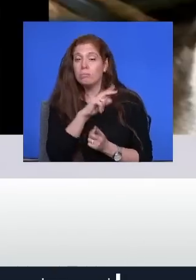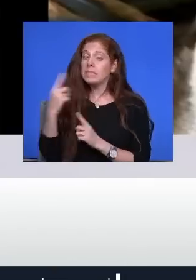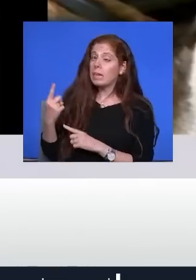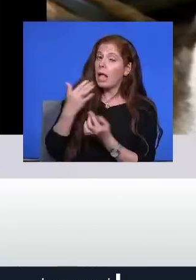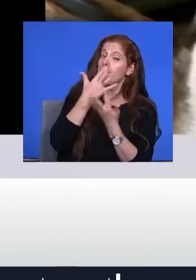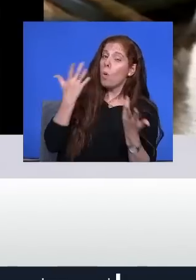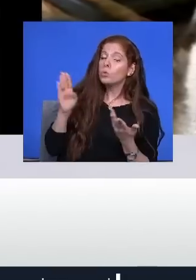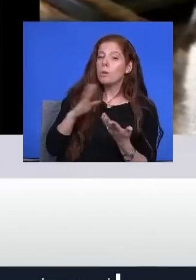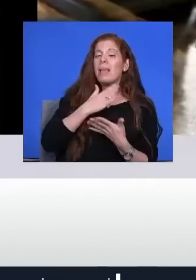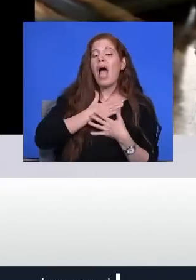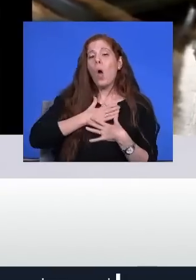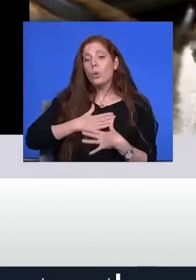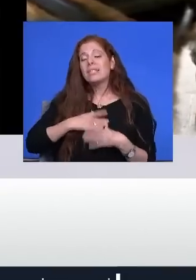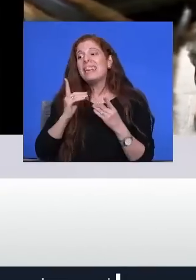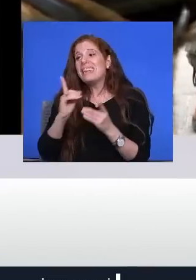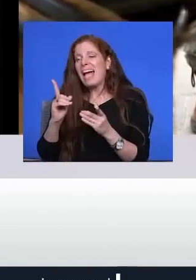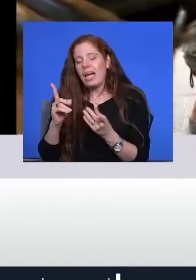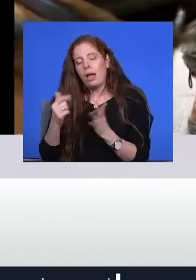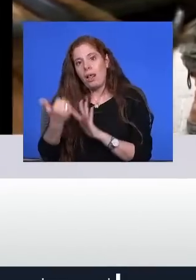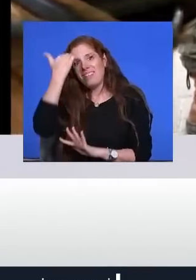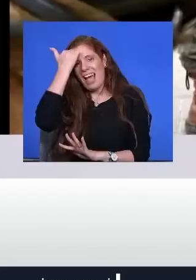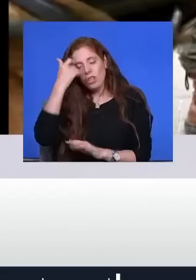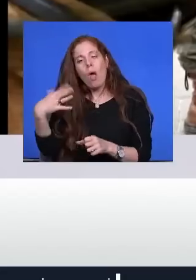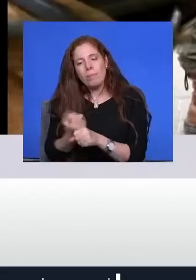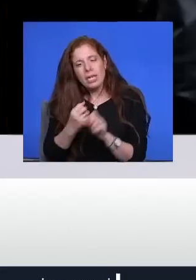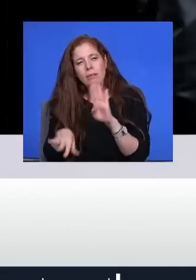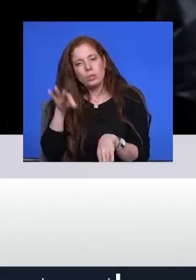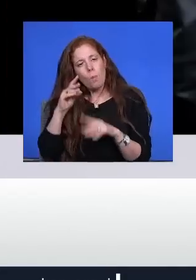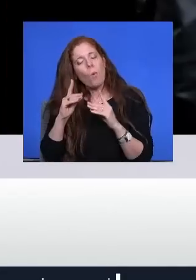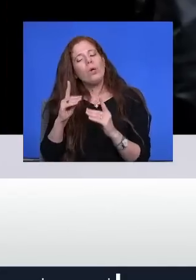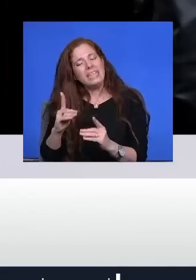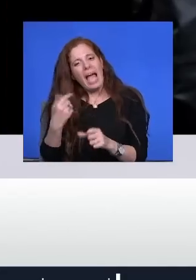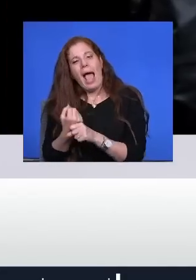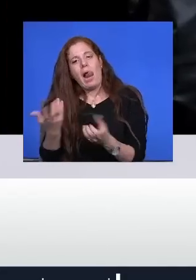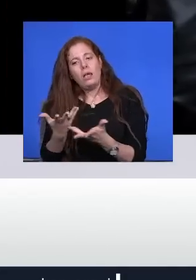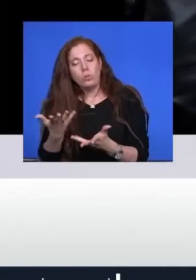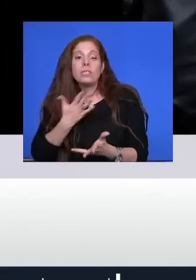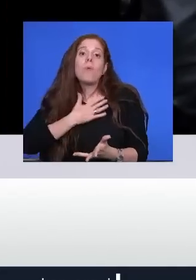רוצה סולם לרדת מהעץ, נתניהו היה מצליח למצוא כאן דרך יצירתית, אם הוא רק היה רוצה